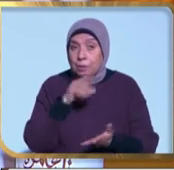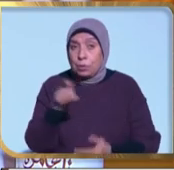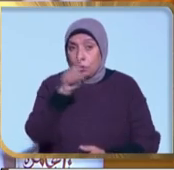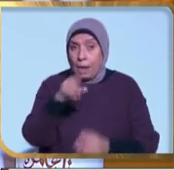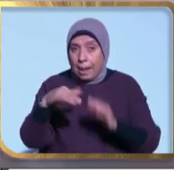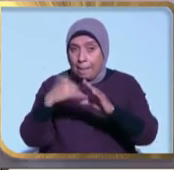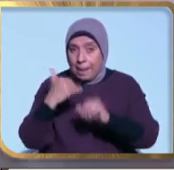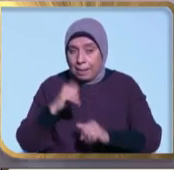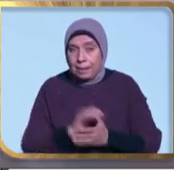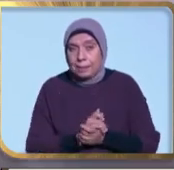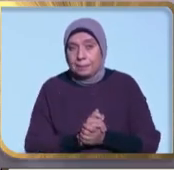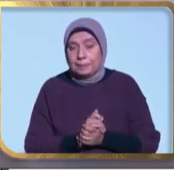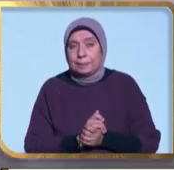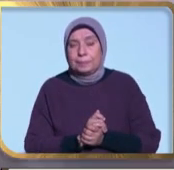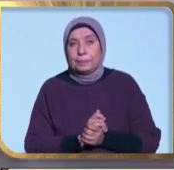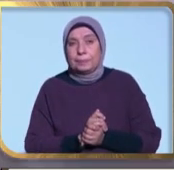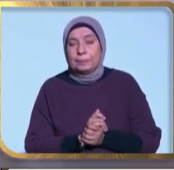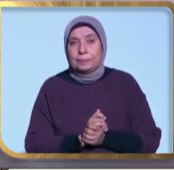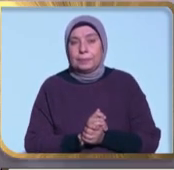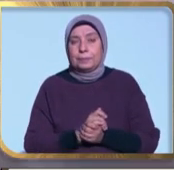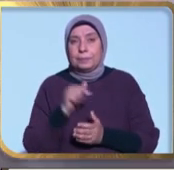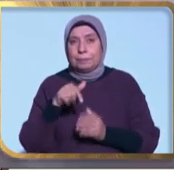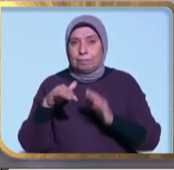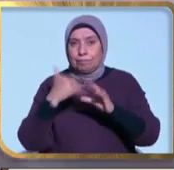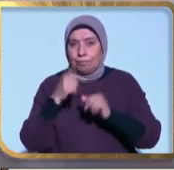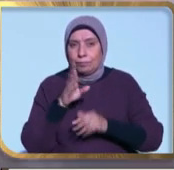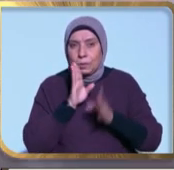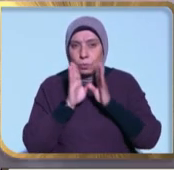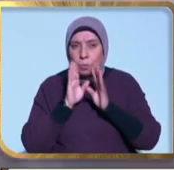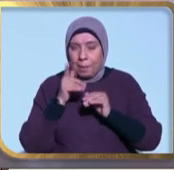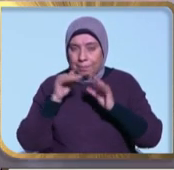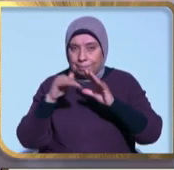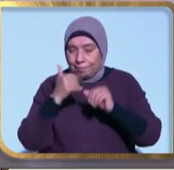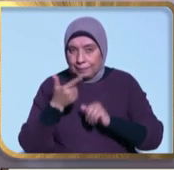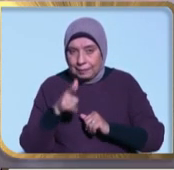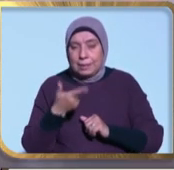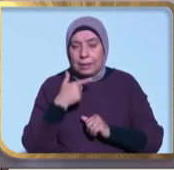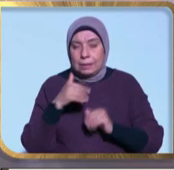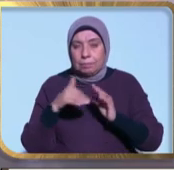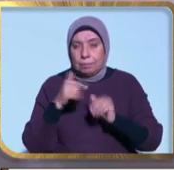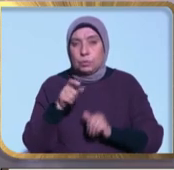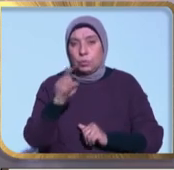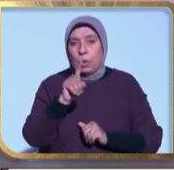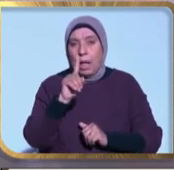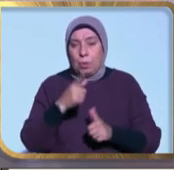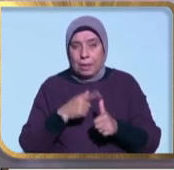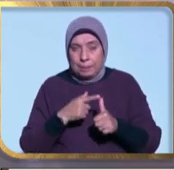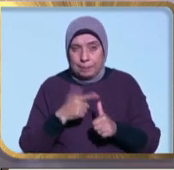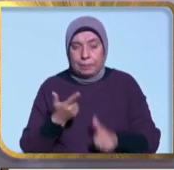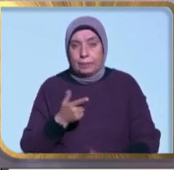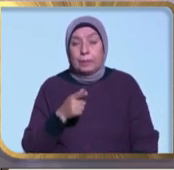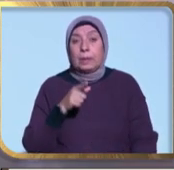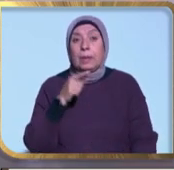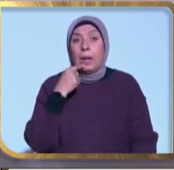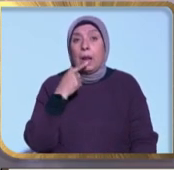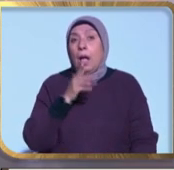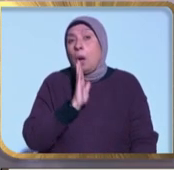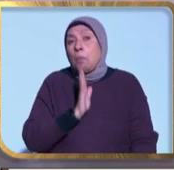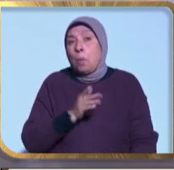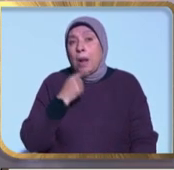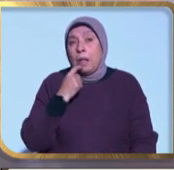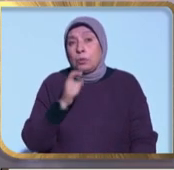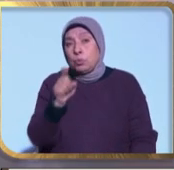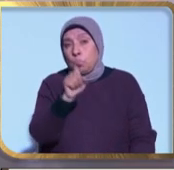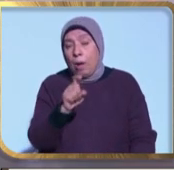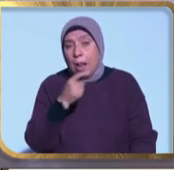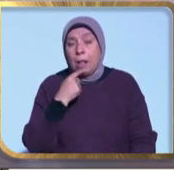سؤال معانا من الاسئله اللي بفد على الصفحه الرسميه سؤال بيقول هل يجوز